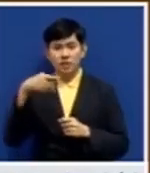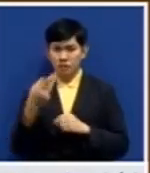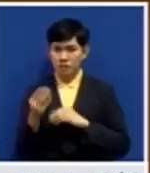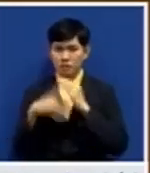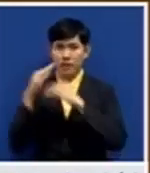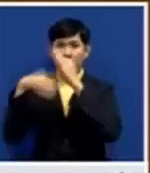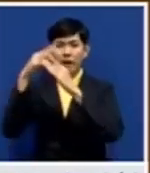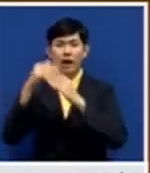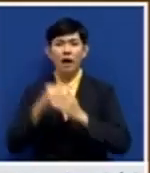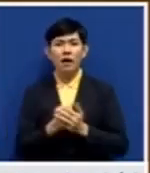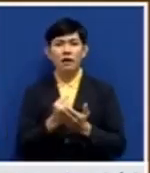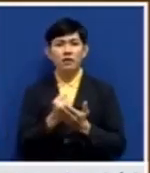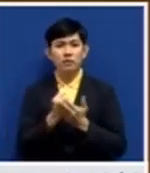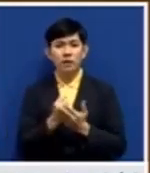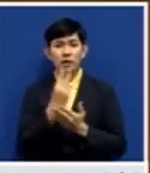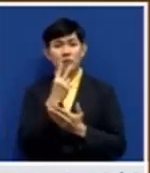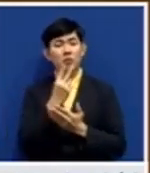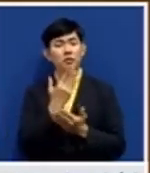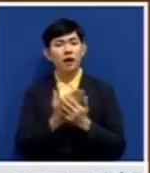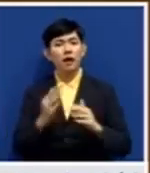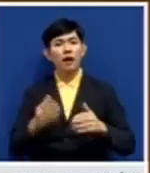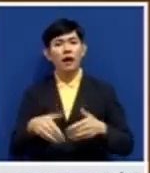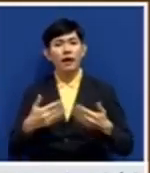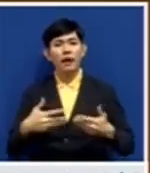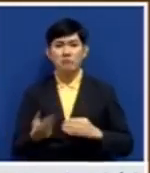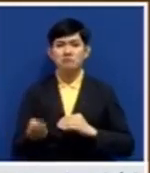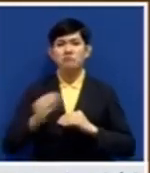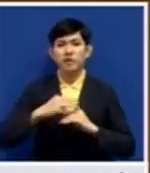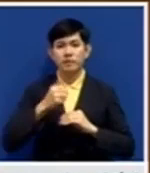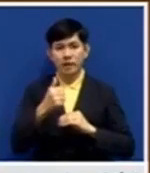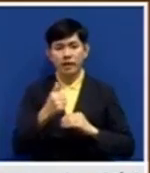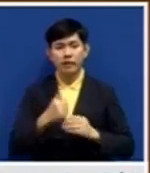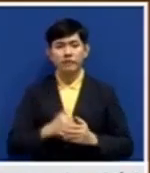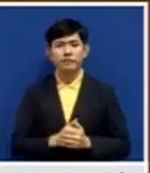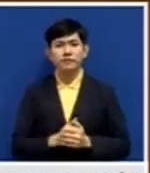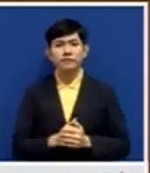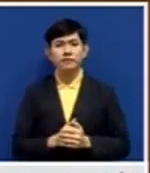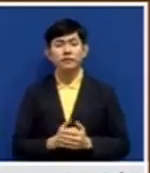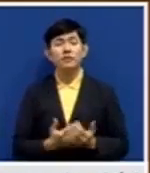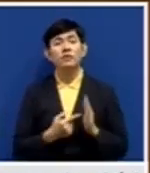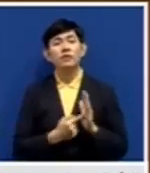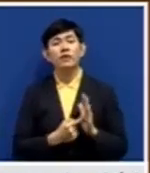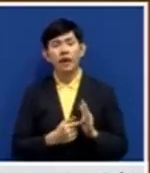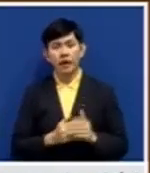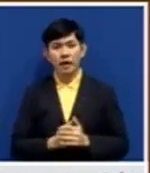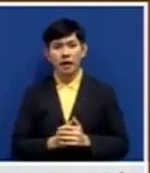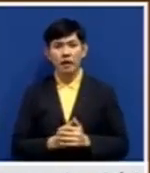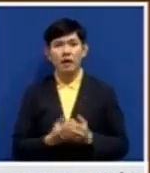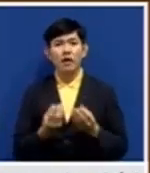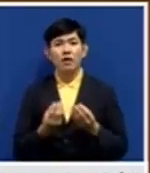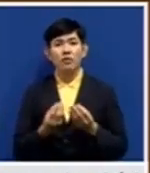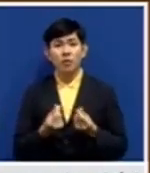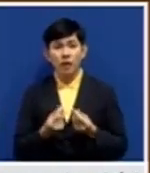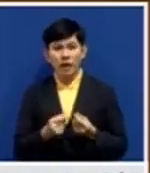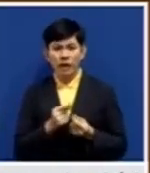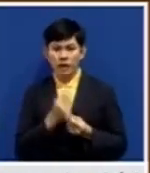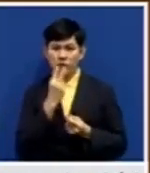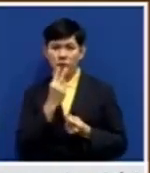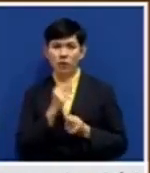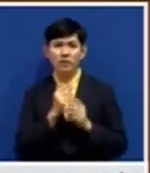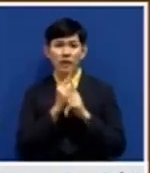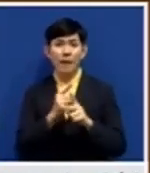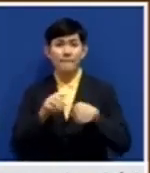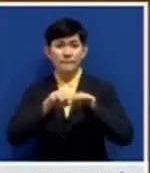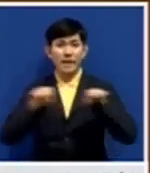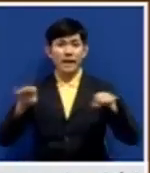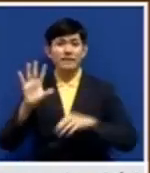ามันก็สามารถรองรับขึ้นมาได้สิ่งเหล่านี้ตัวเลขอินดิเคเตอร์ที่สากลเขายอ